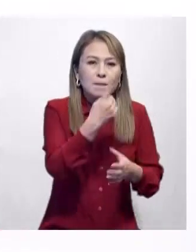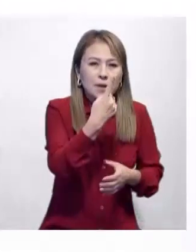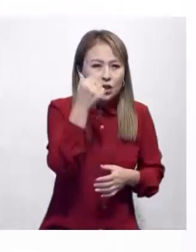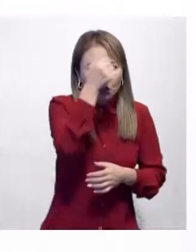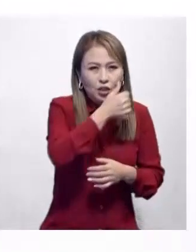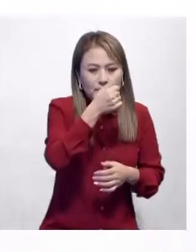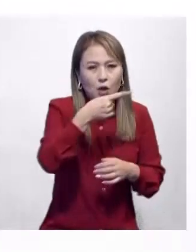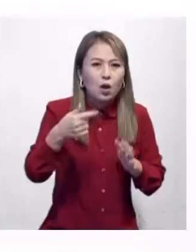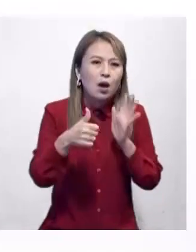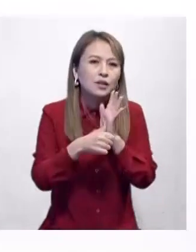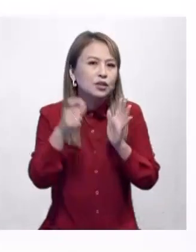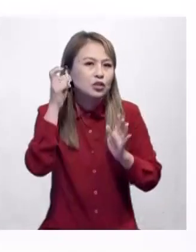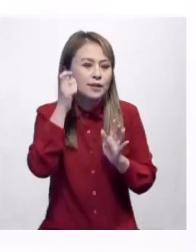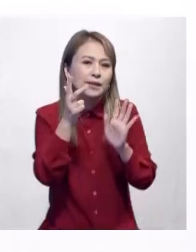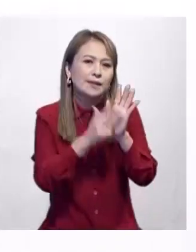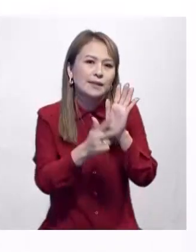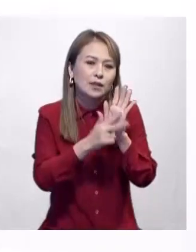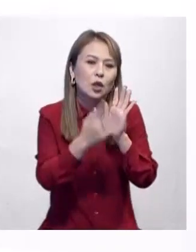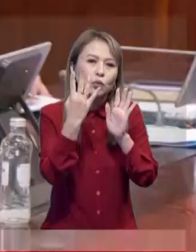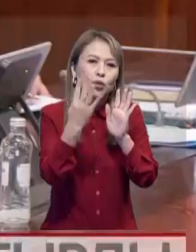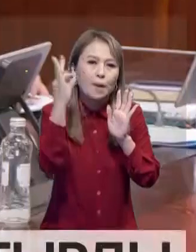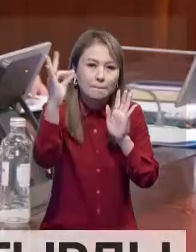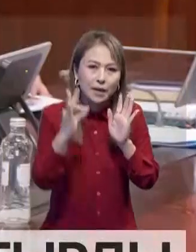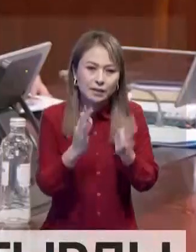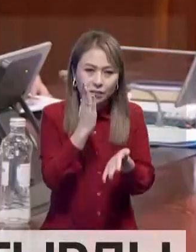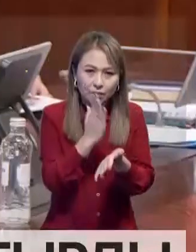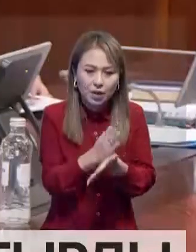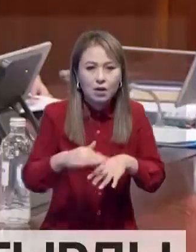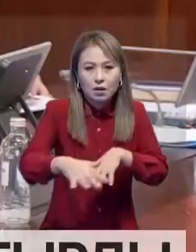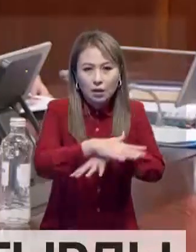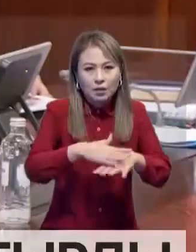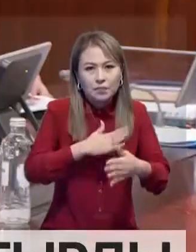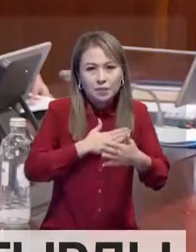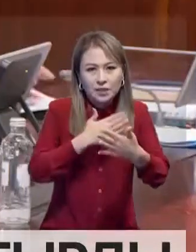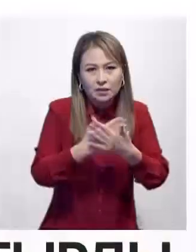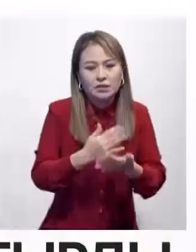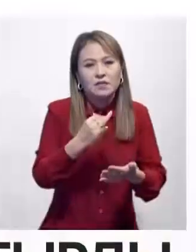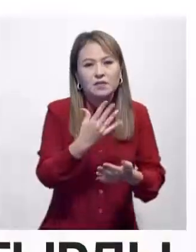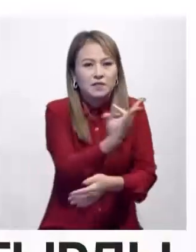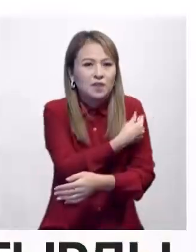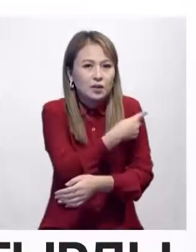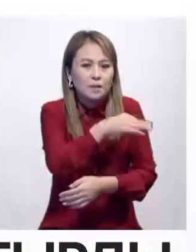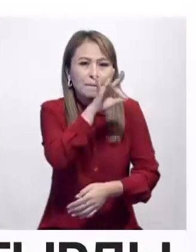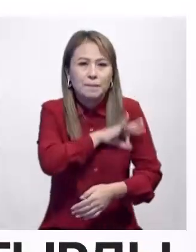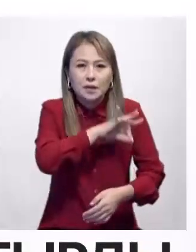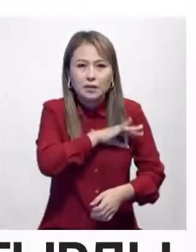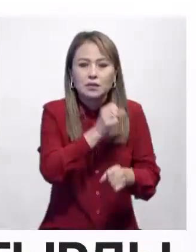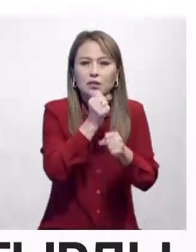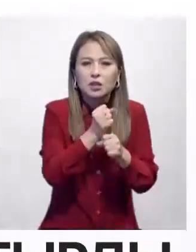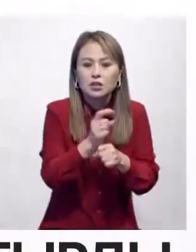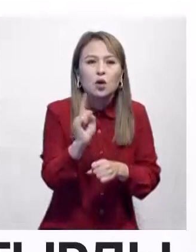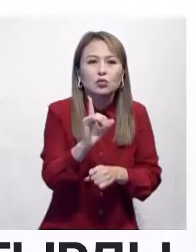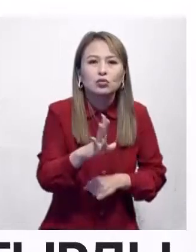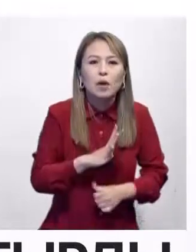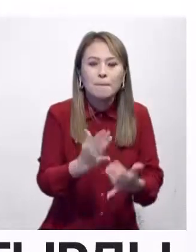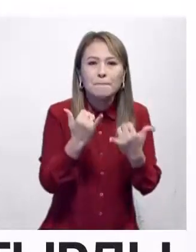жас аралығындағы балалардың 84% құрайды. Халықтың белсенділігі мен вакцинацияның пайдасына таңдау жасау үшін